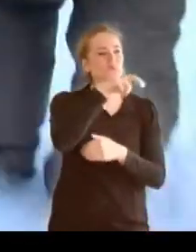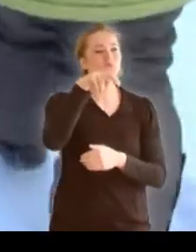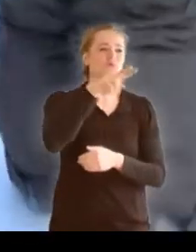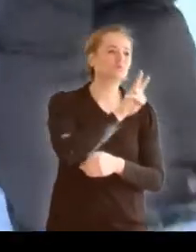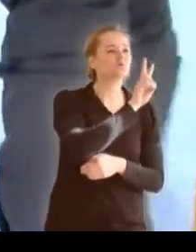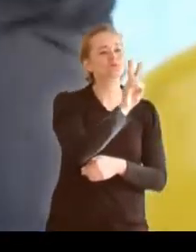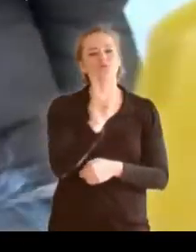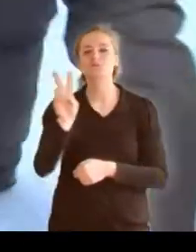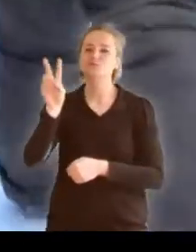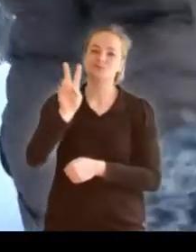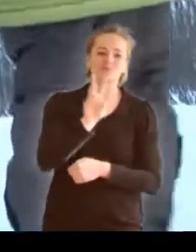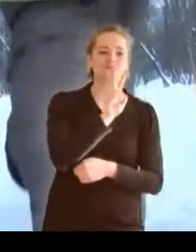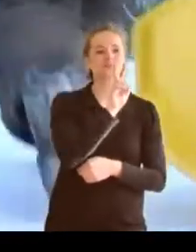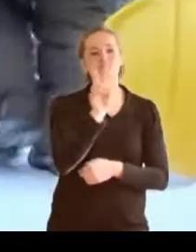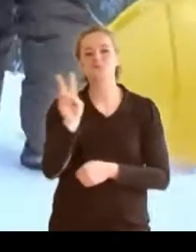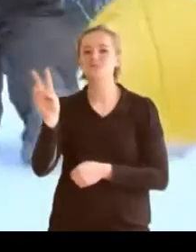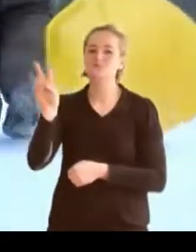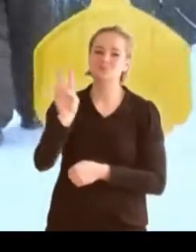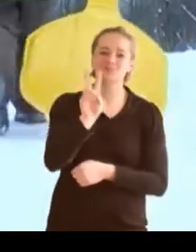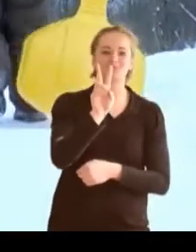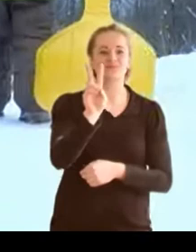vaikai iškeliavo. Jie